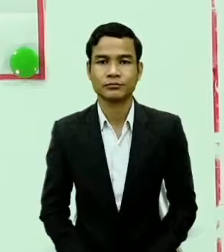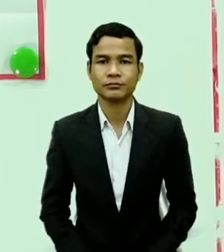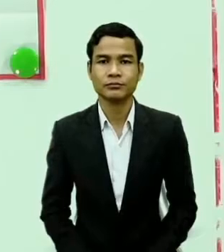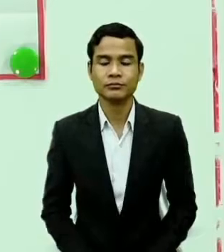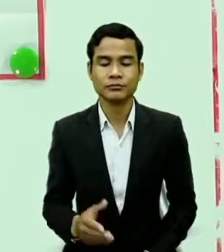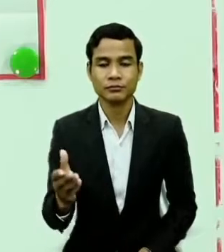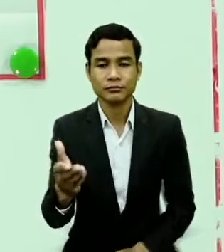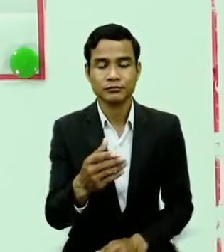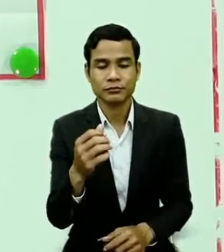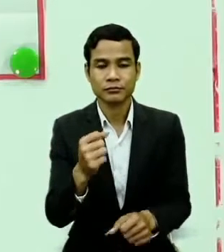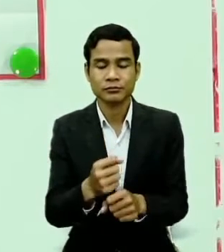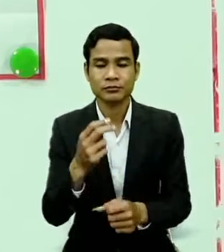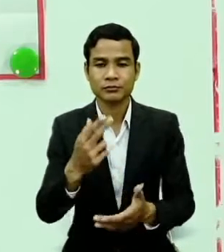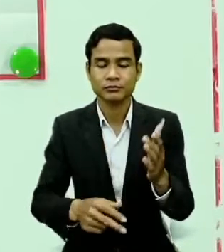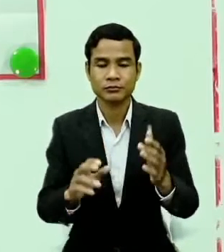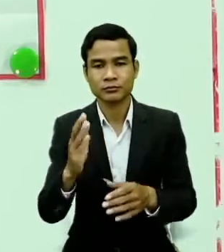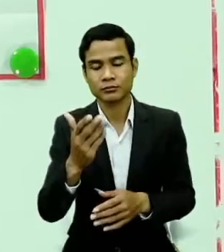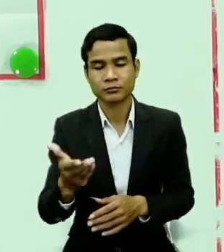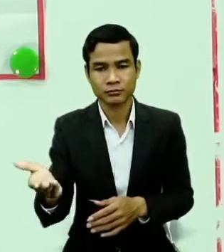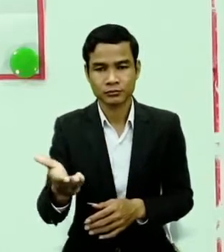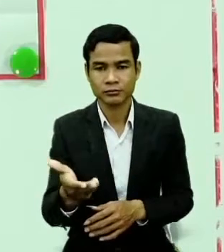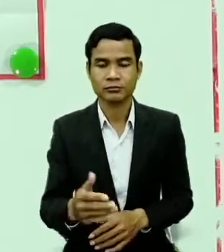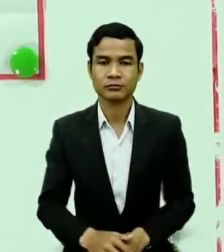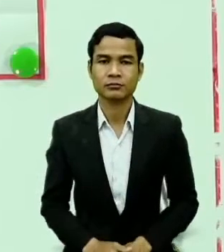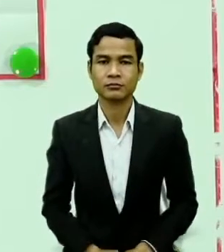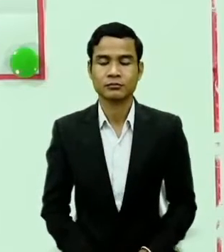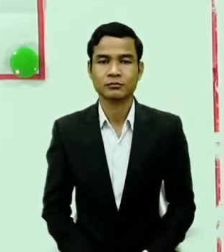dương trên phụ ích lắm nó